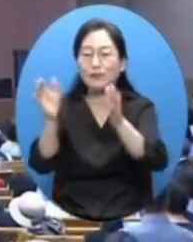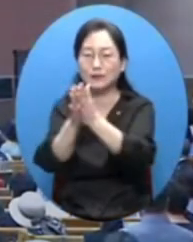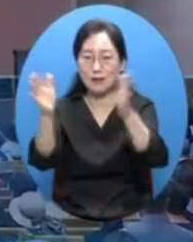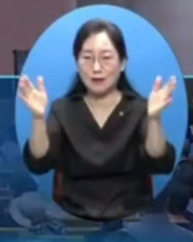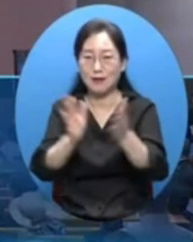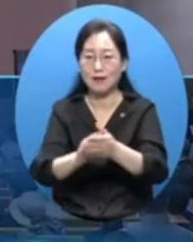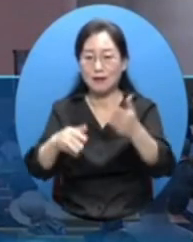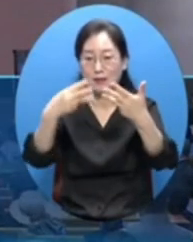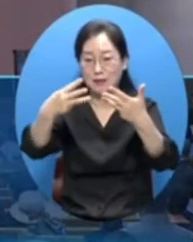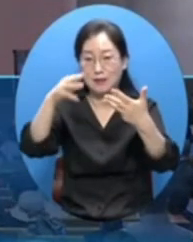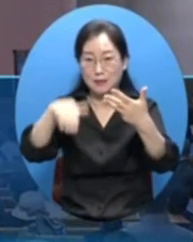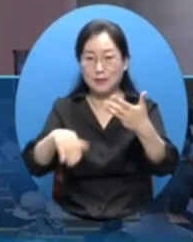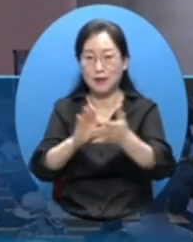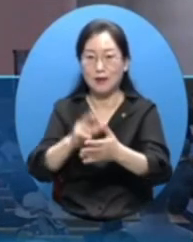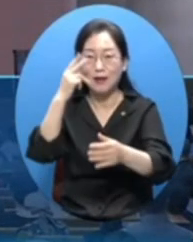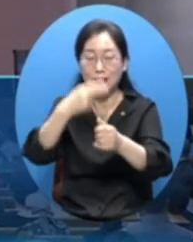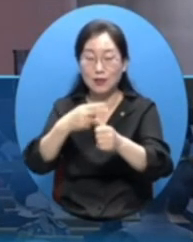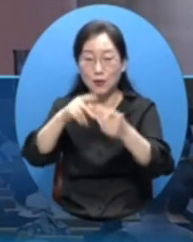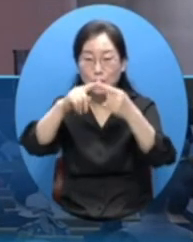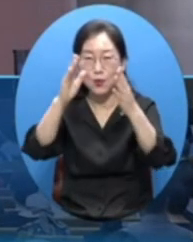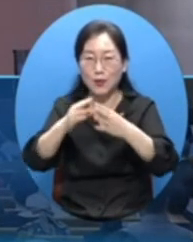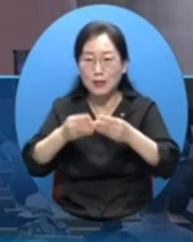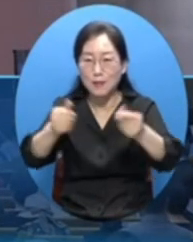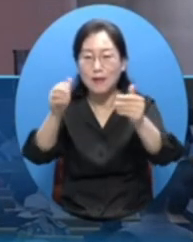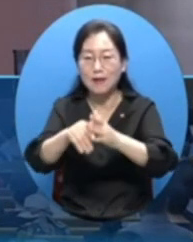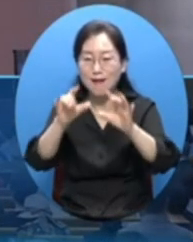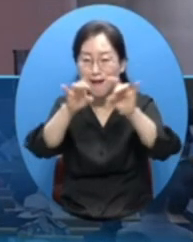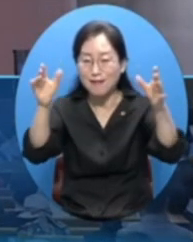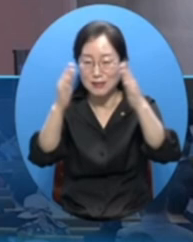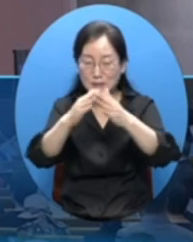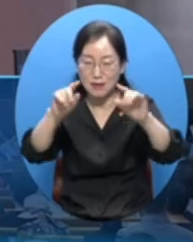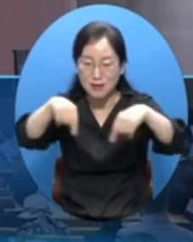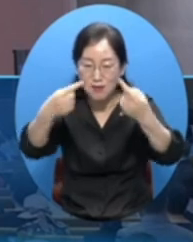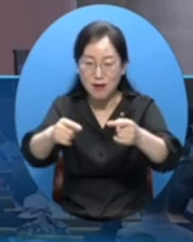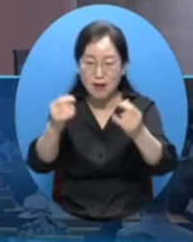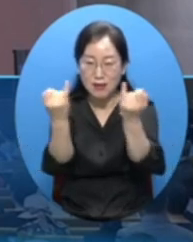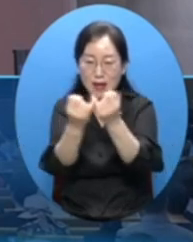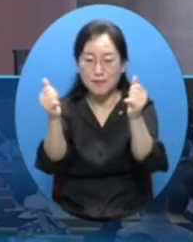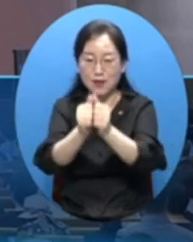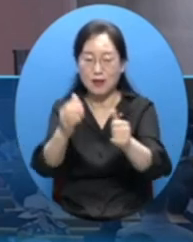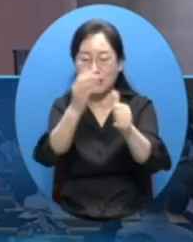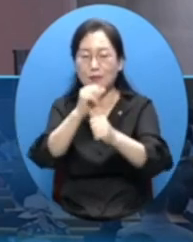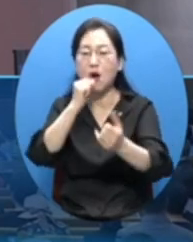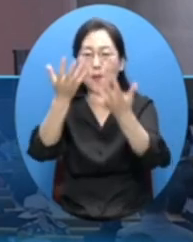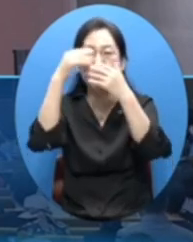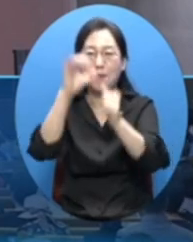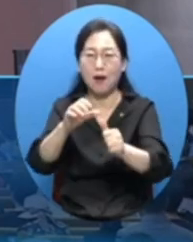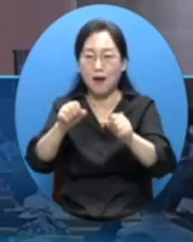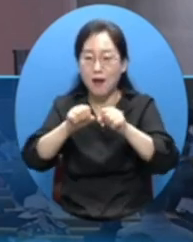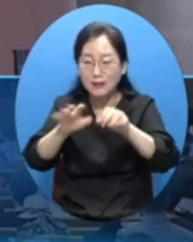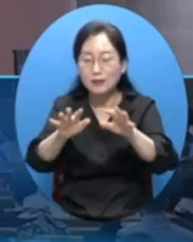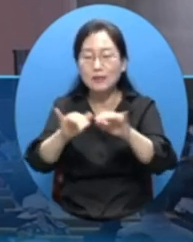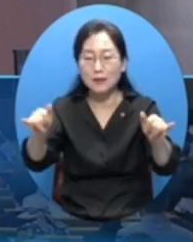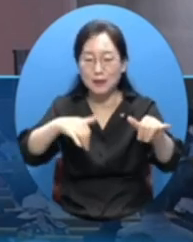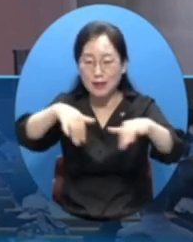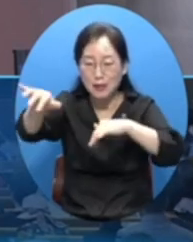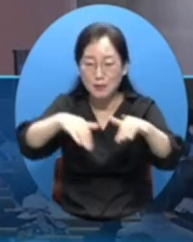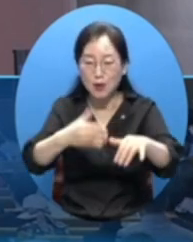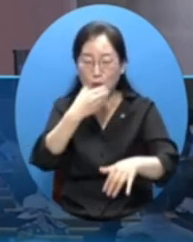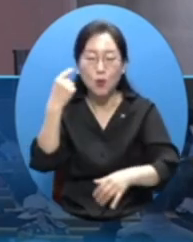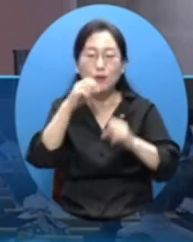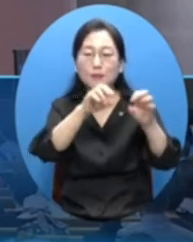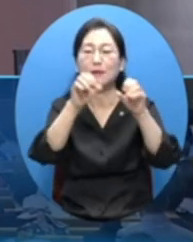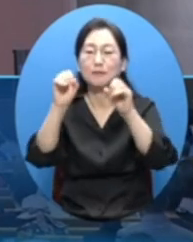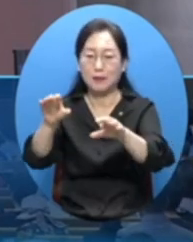8장 3절 4절입니다. 사울이 괴를 잔멸할 새 각 집에 들어간 남녀를 끌어다가 옥에 넘기더라. 그 흩어진 사람들이 둘다니며 복음의 말씀을 전할